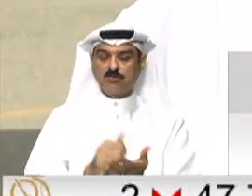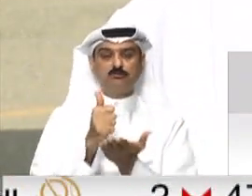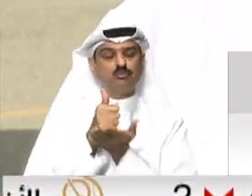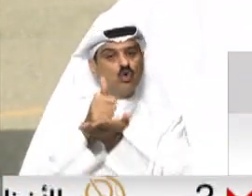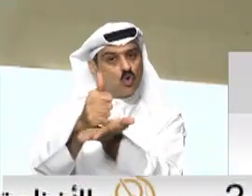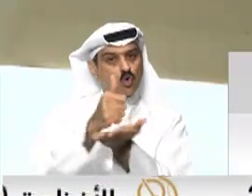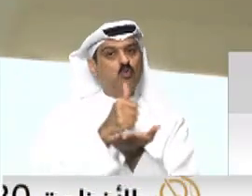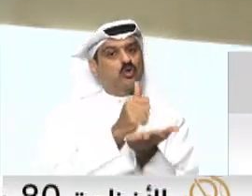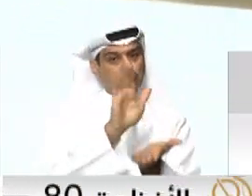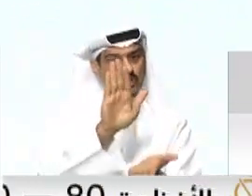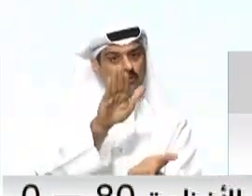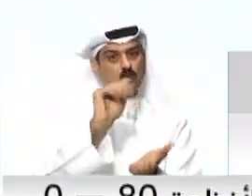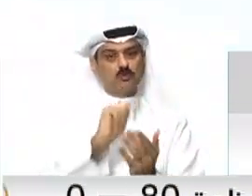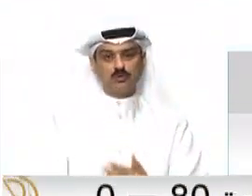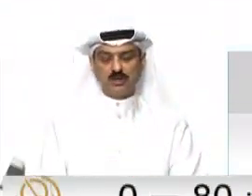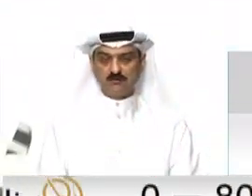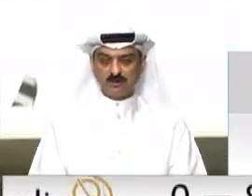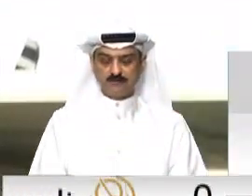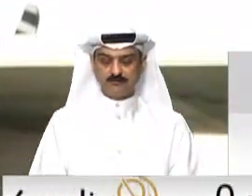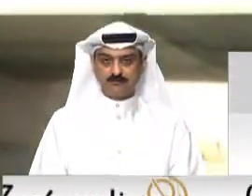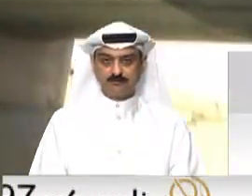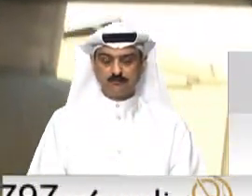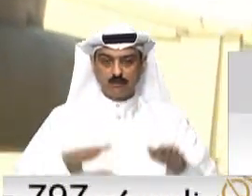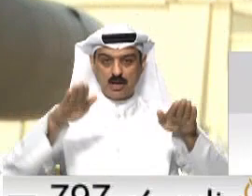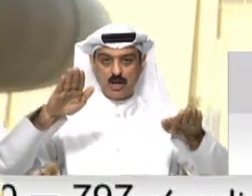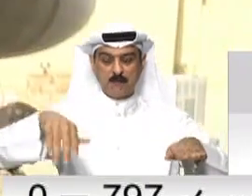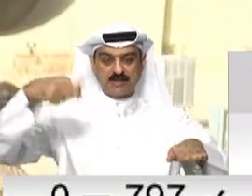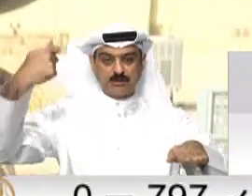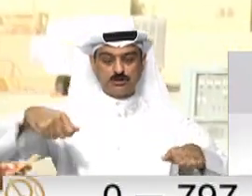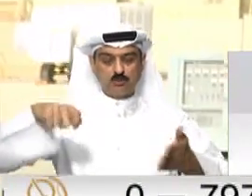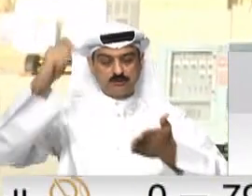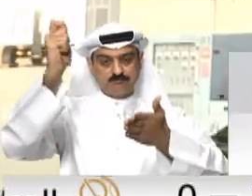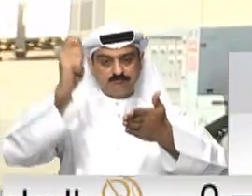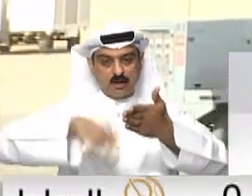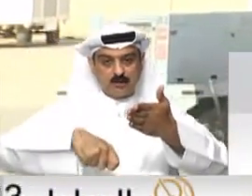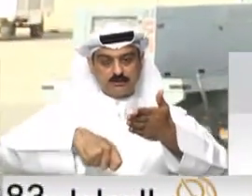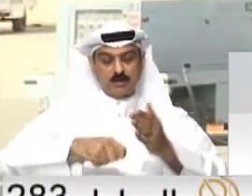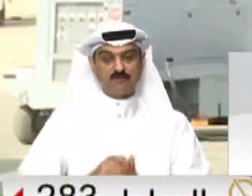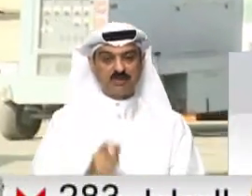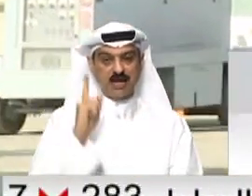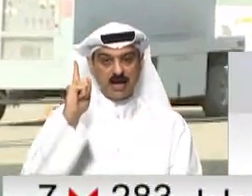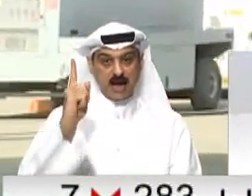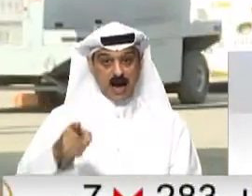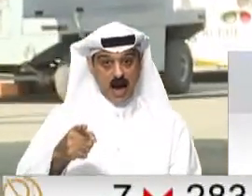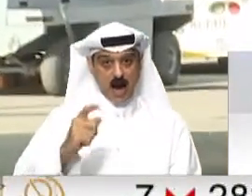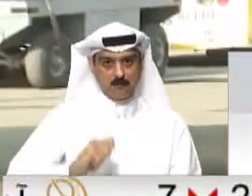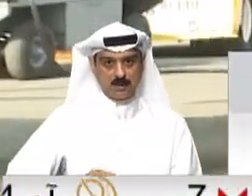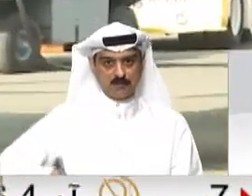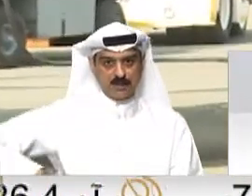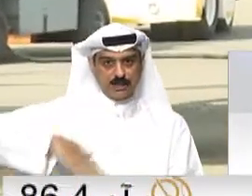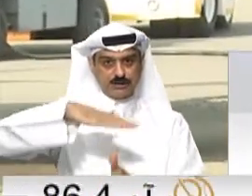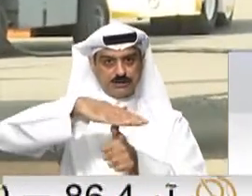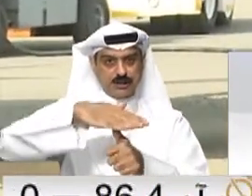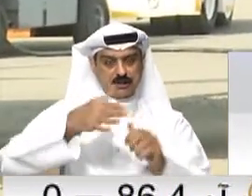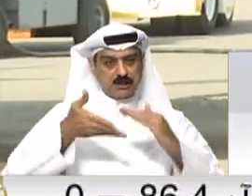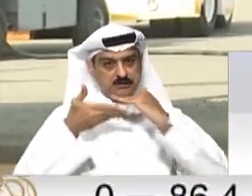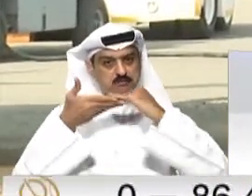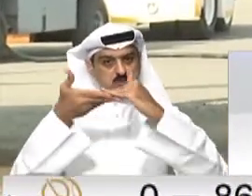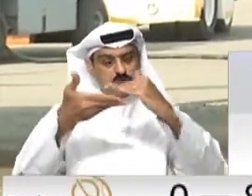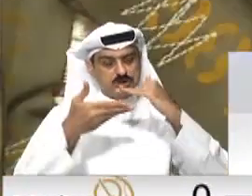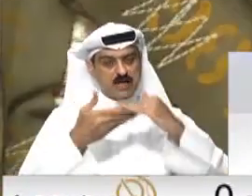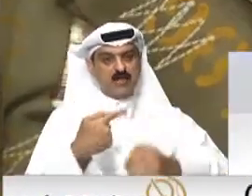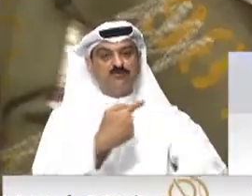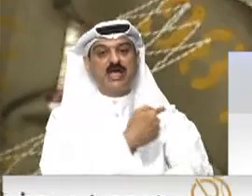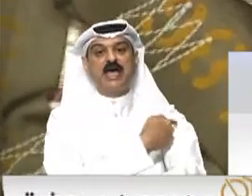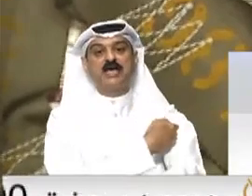مرافقين هذه الرحلة. ويذكر أن مجلس الوزراء قرر بناء على التوجيهات السامية إرسال مساعدات إغاثية وطبية